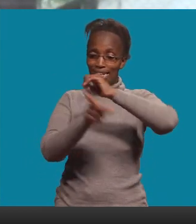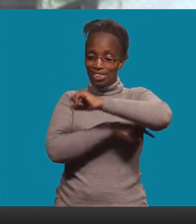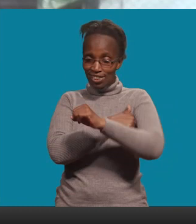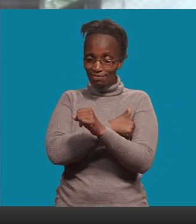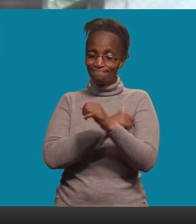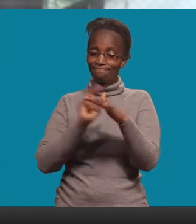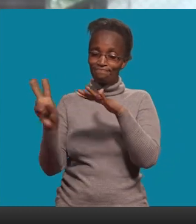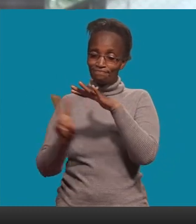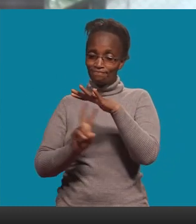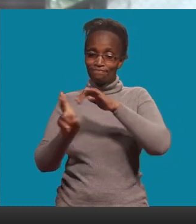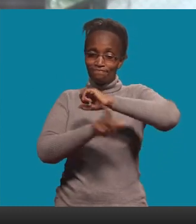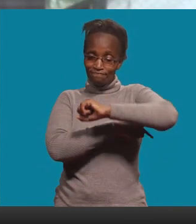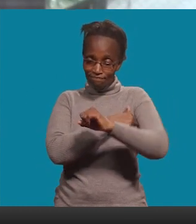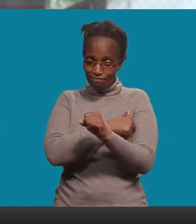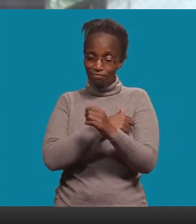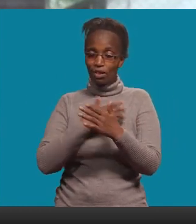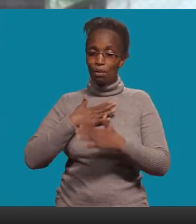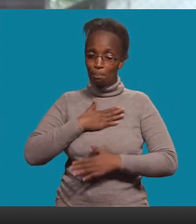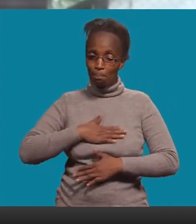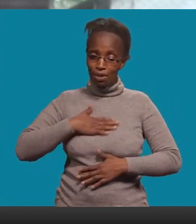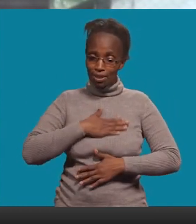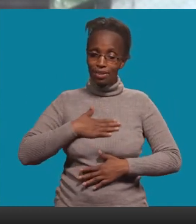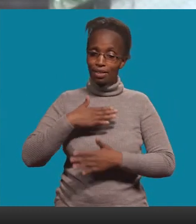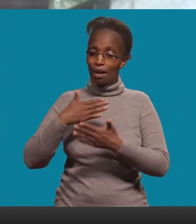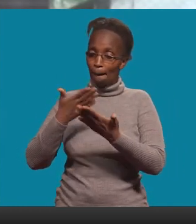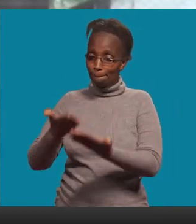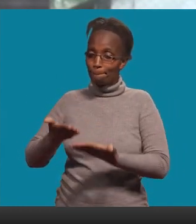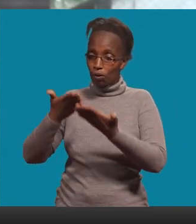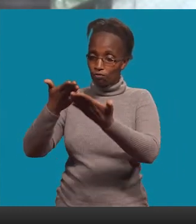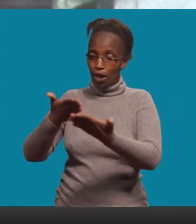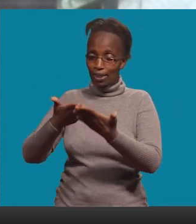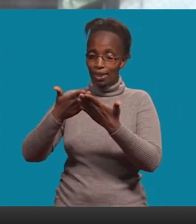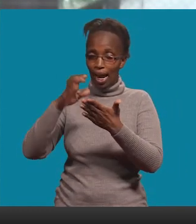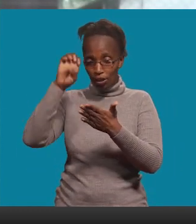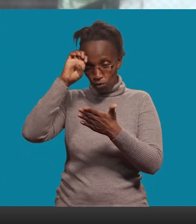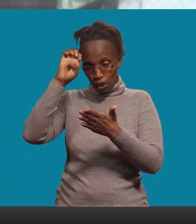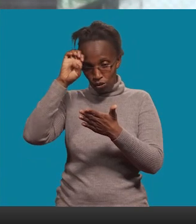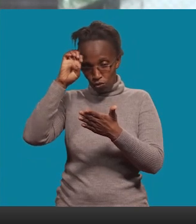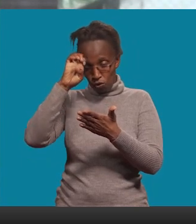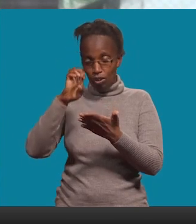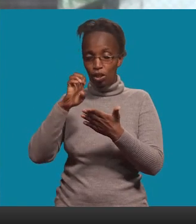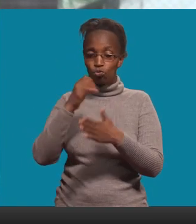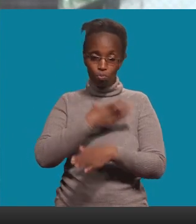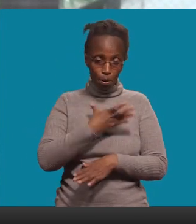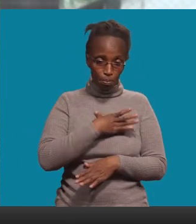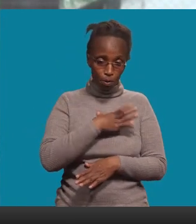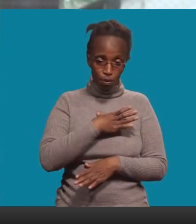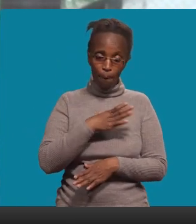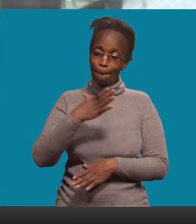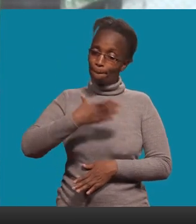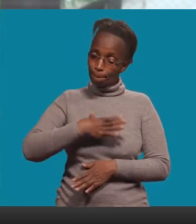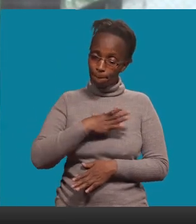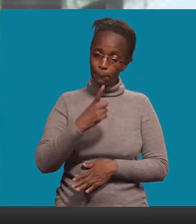chiefs kule Nyanchani, na kwamba tufanye elimu, tuelimishe wananchi, na kwamba